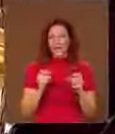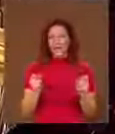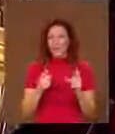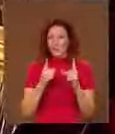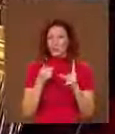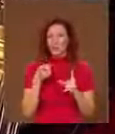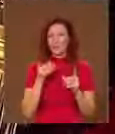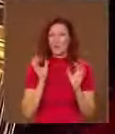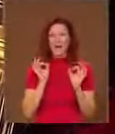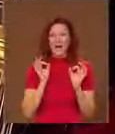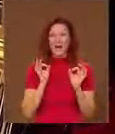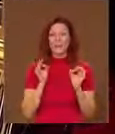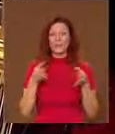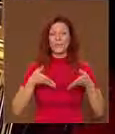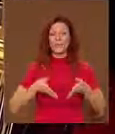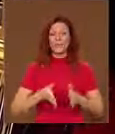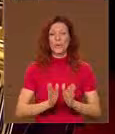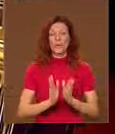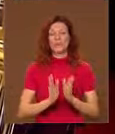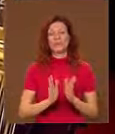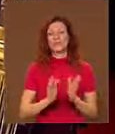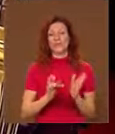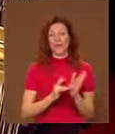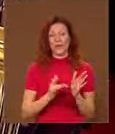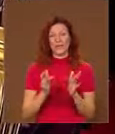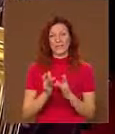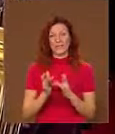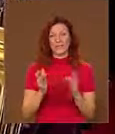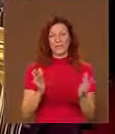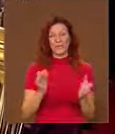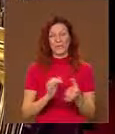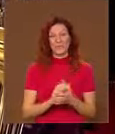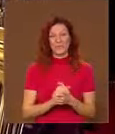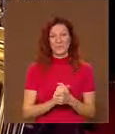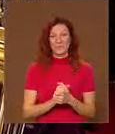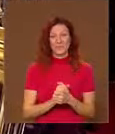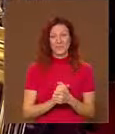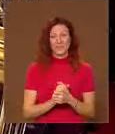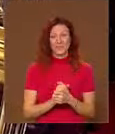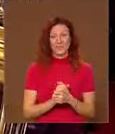Oh.